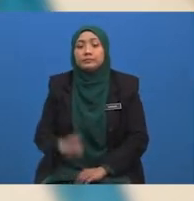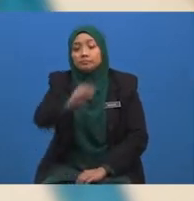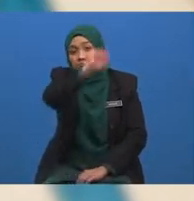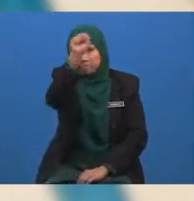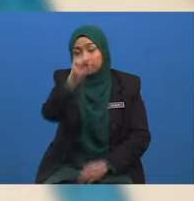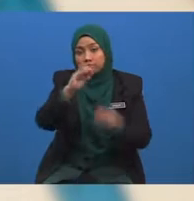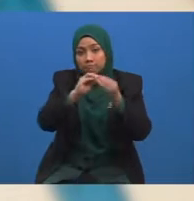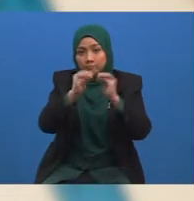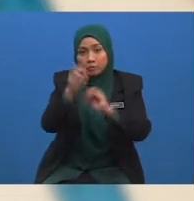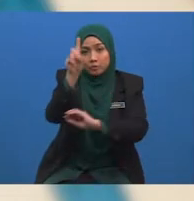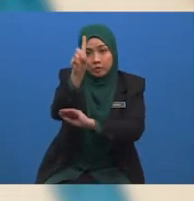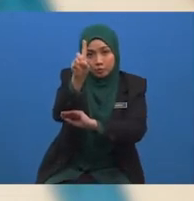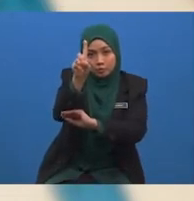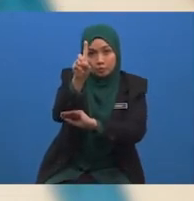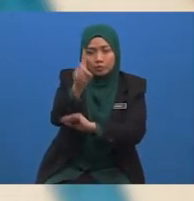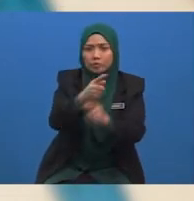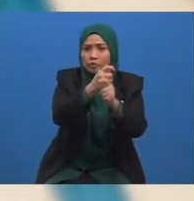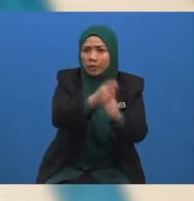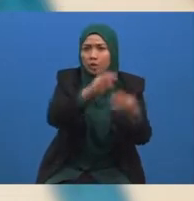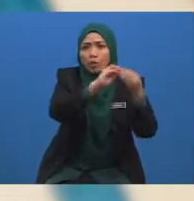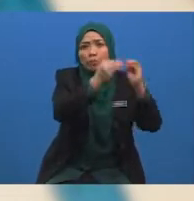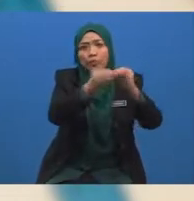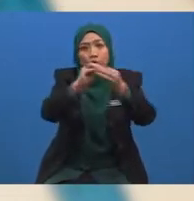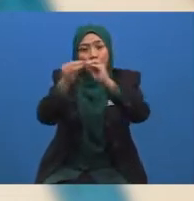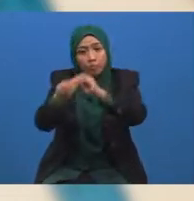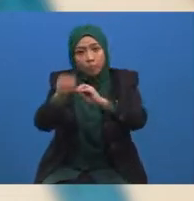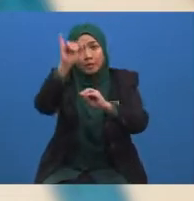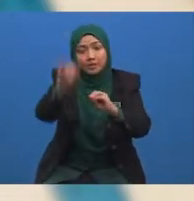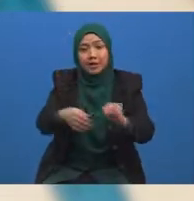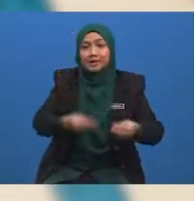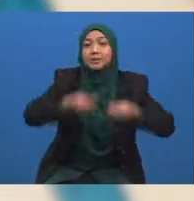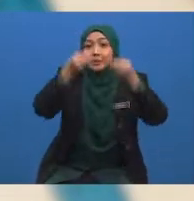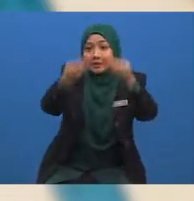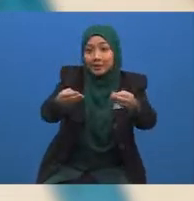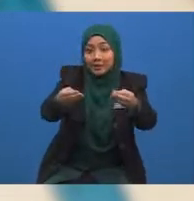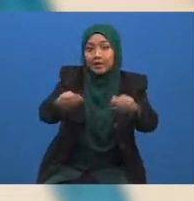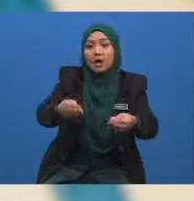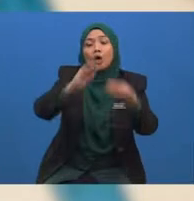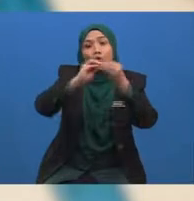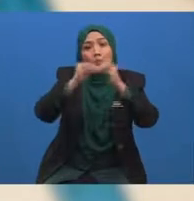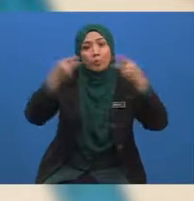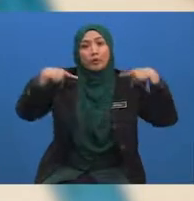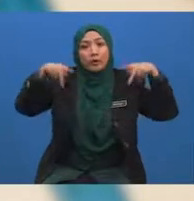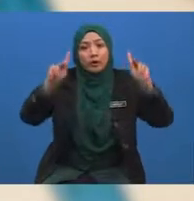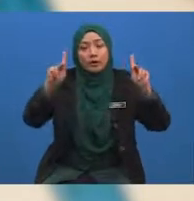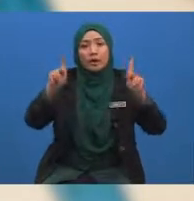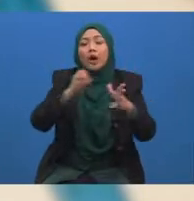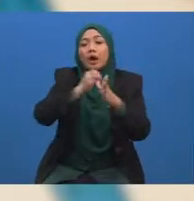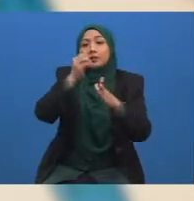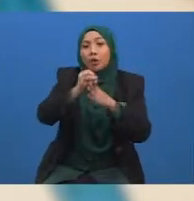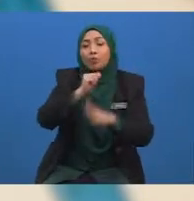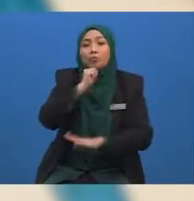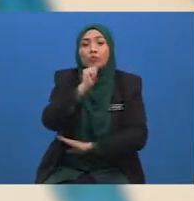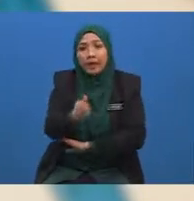Soalan pertama, tentukan nombor-nombor berikut, nombor perdana atau bukan